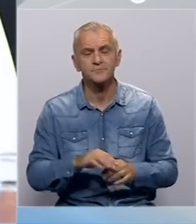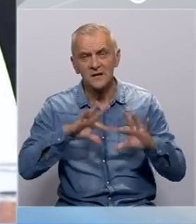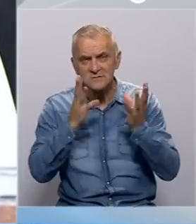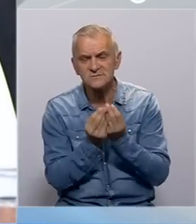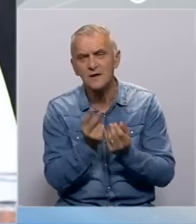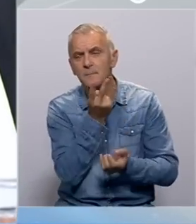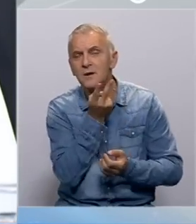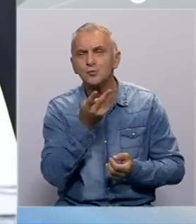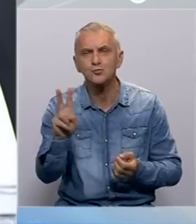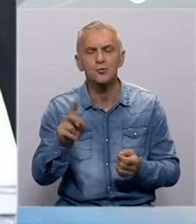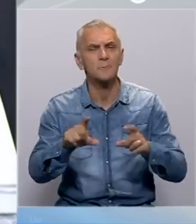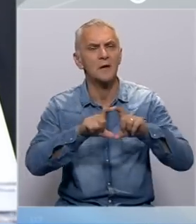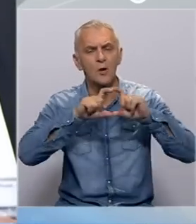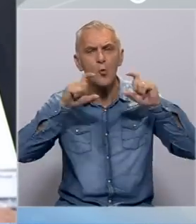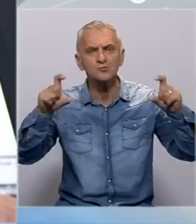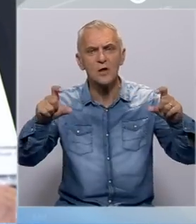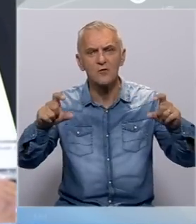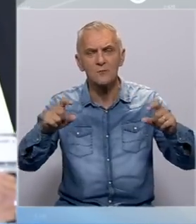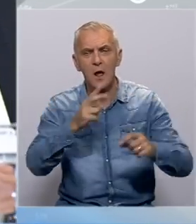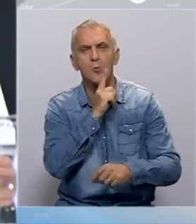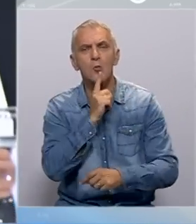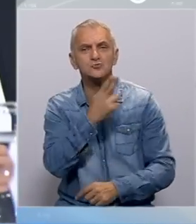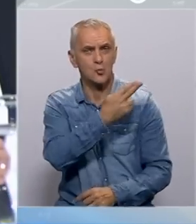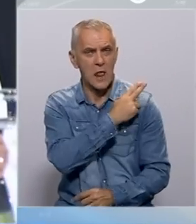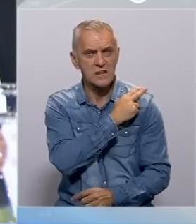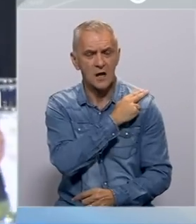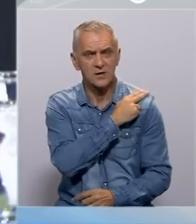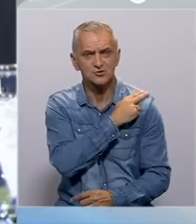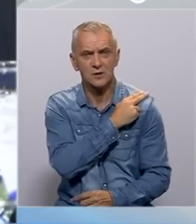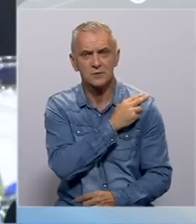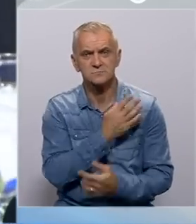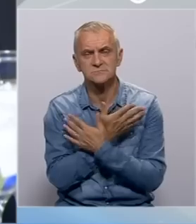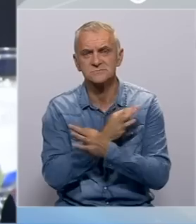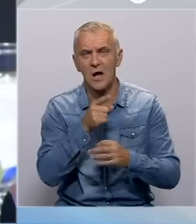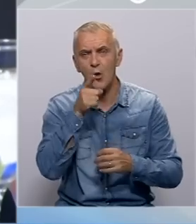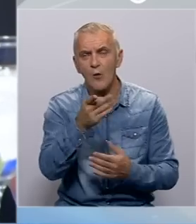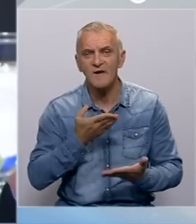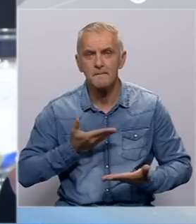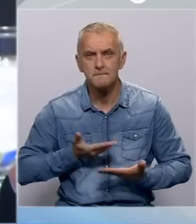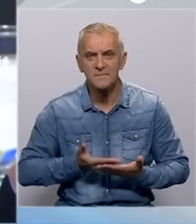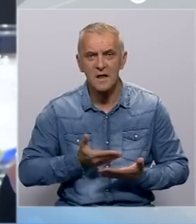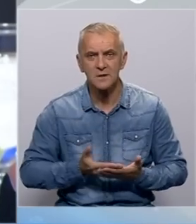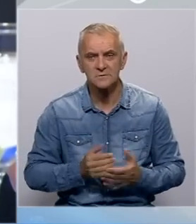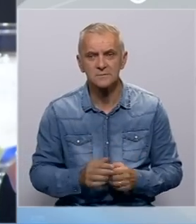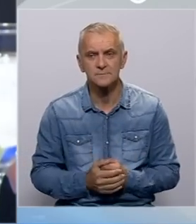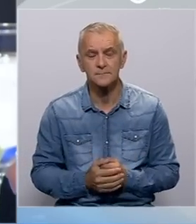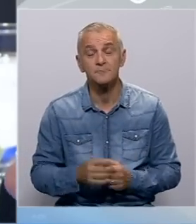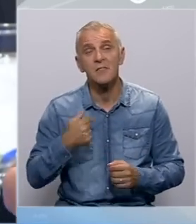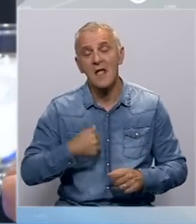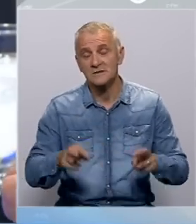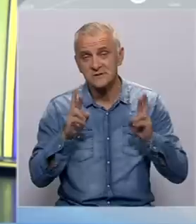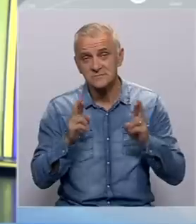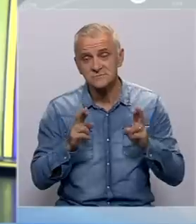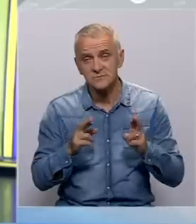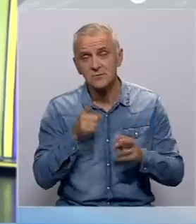ostalim znači ustanovama nadležnim za ovaj predmet. I ja se nadam, evo, da